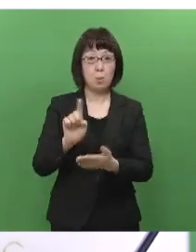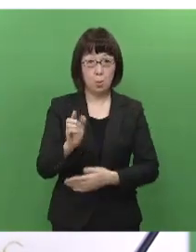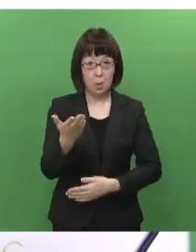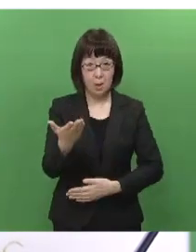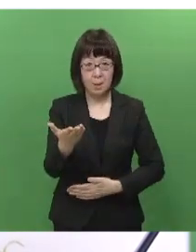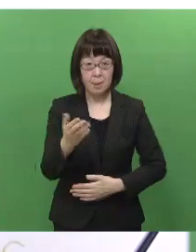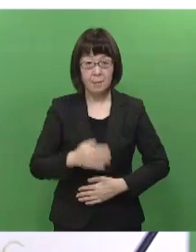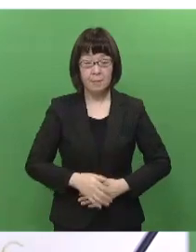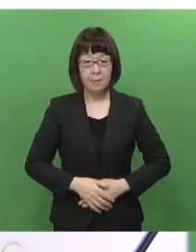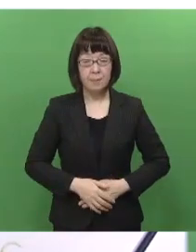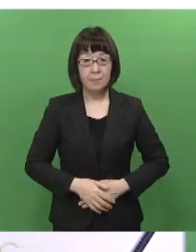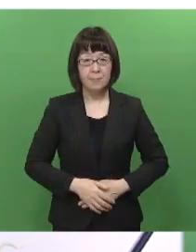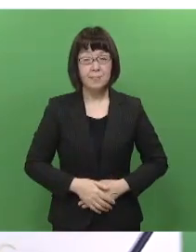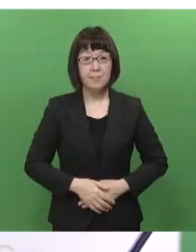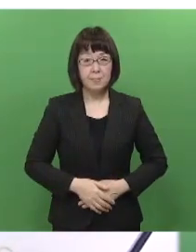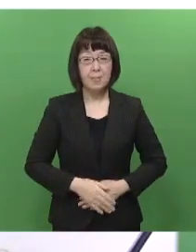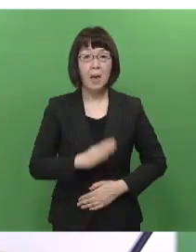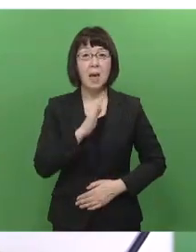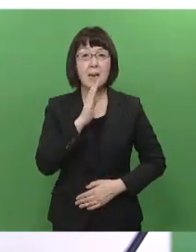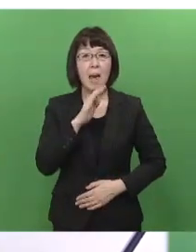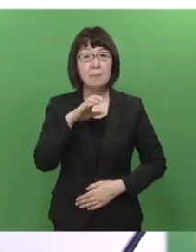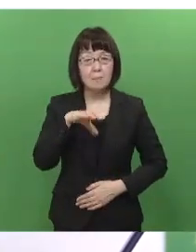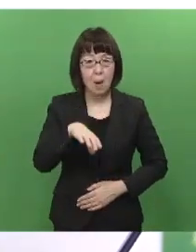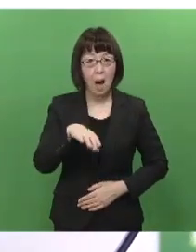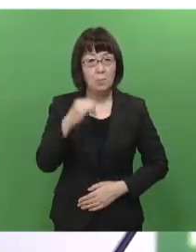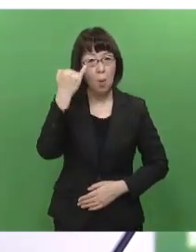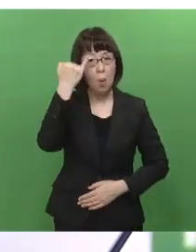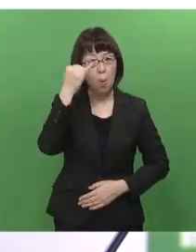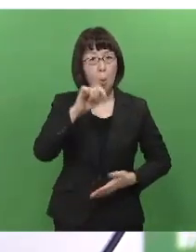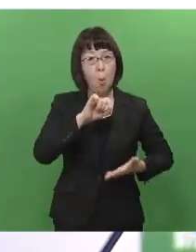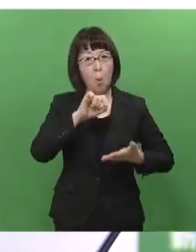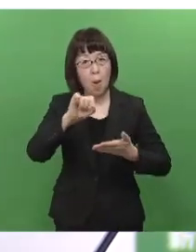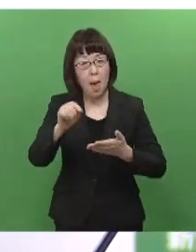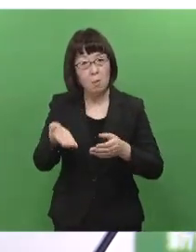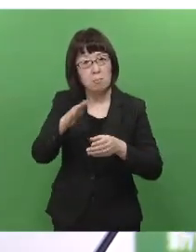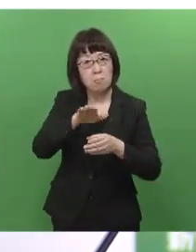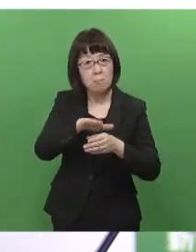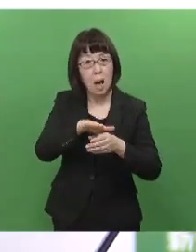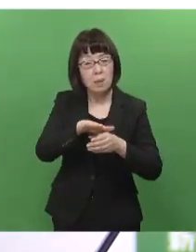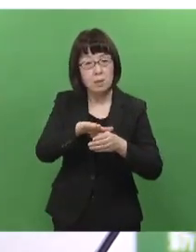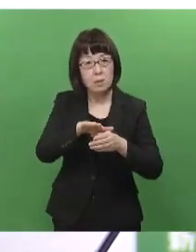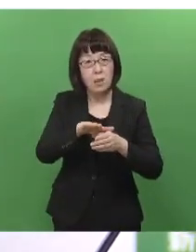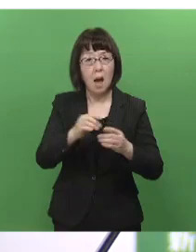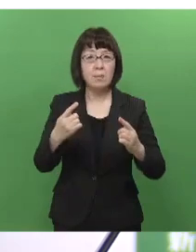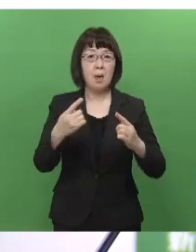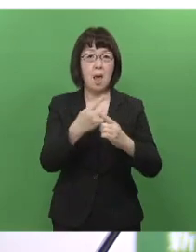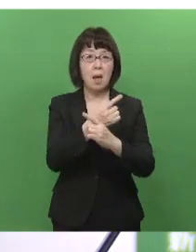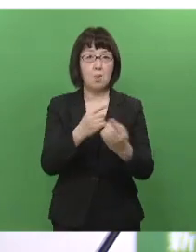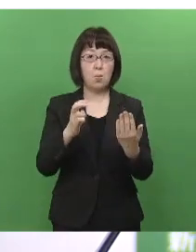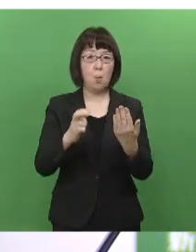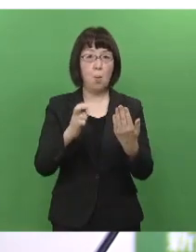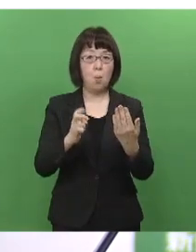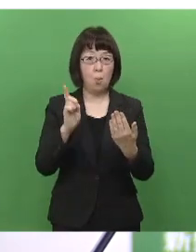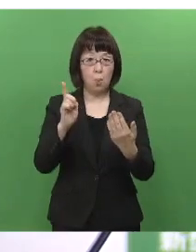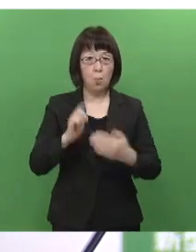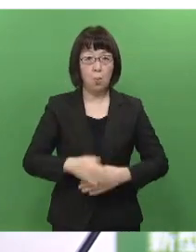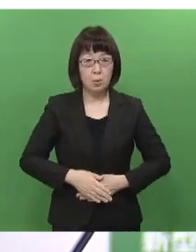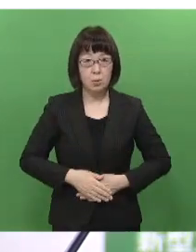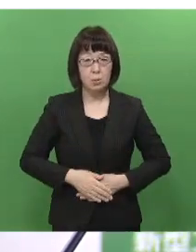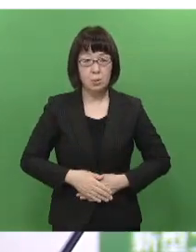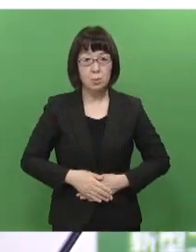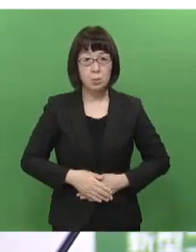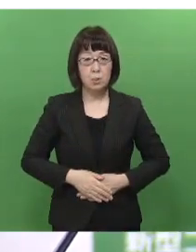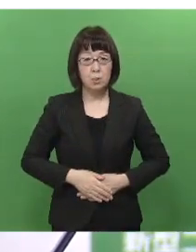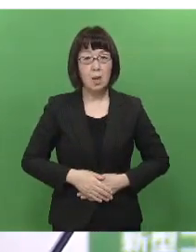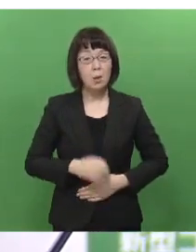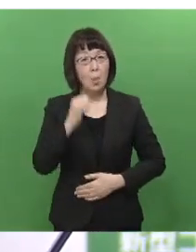い、これらはまさに現場の声を反映したものになります。毎日例えば宿泊療養